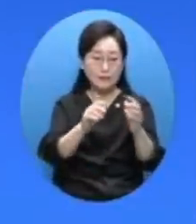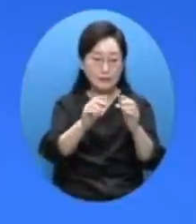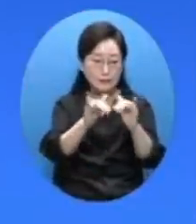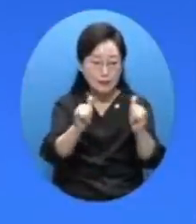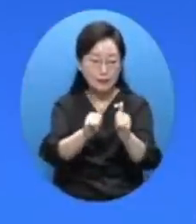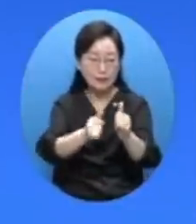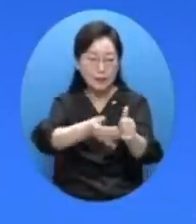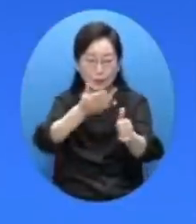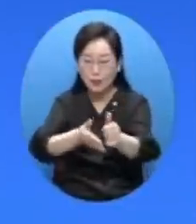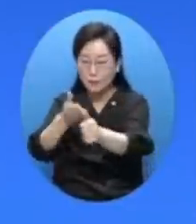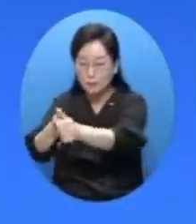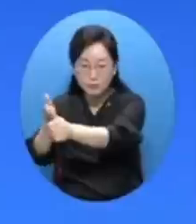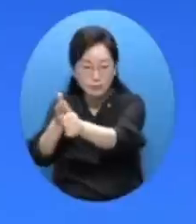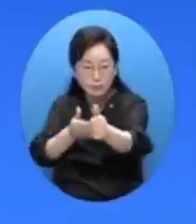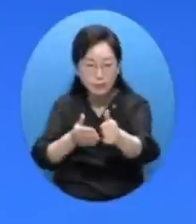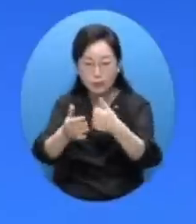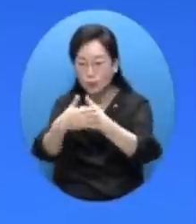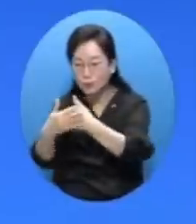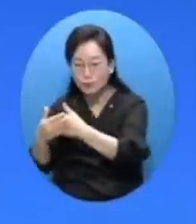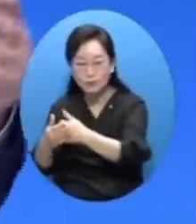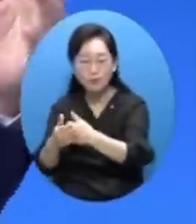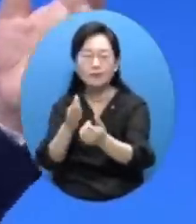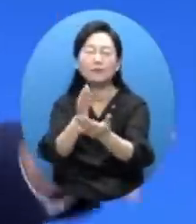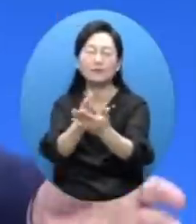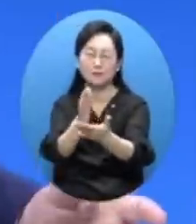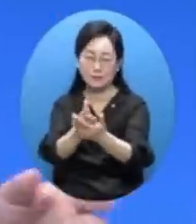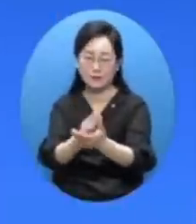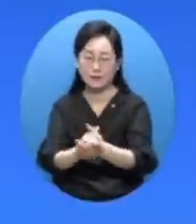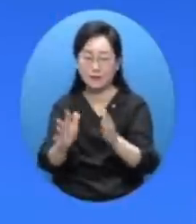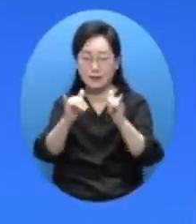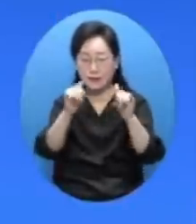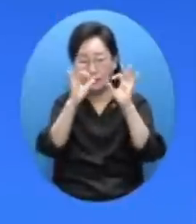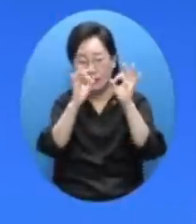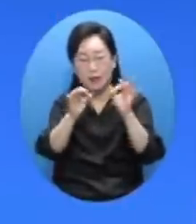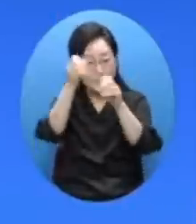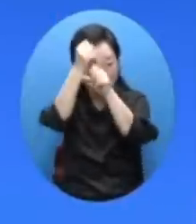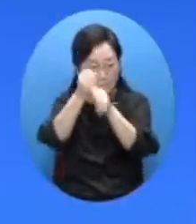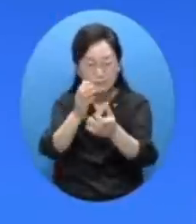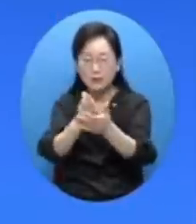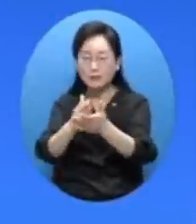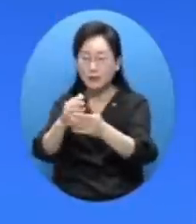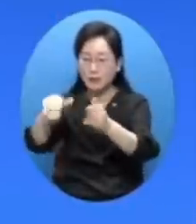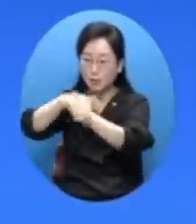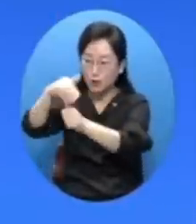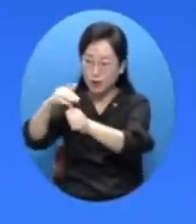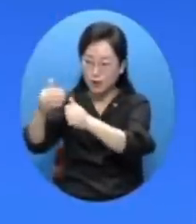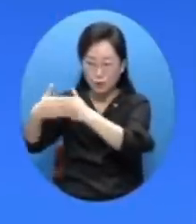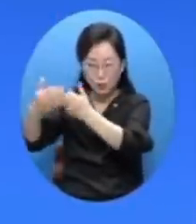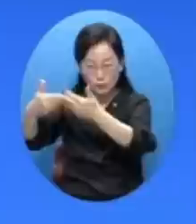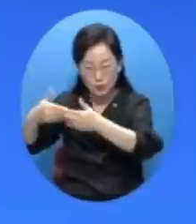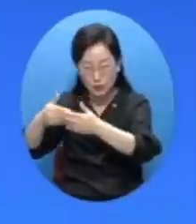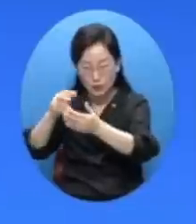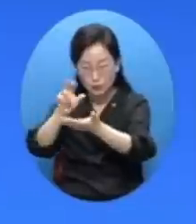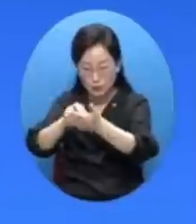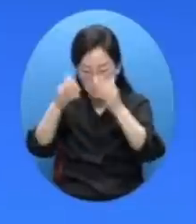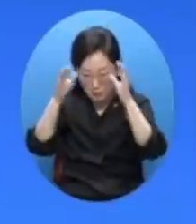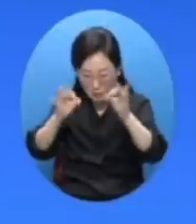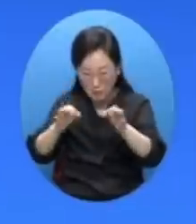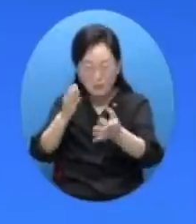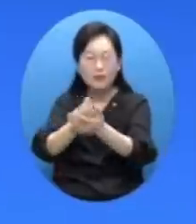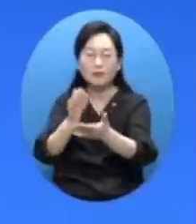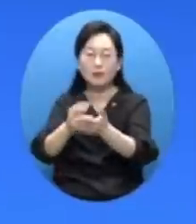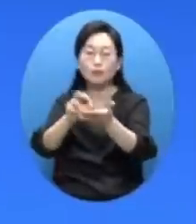찾아내면서 사람의 도움을 꿀 것이 아니라 사람을 바라보지 말고 환경을 바라보지 말고 문제를 바라보지 말고